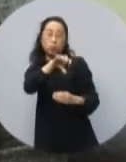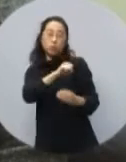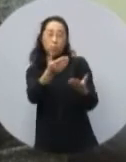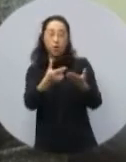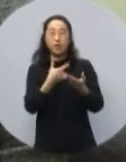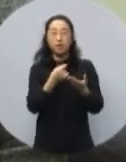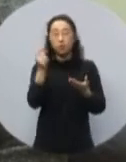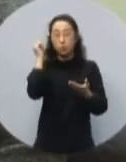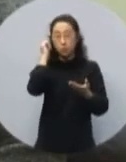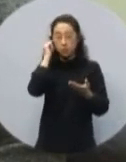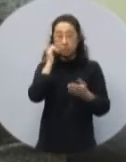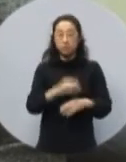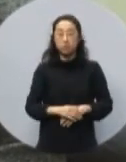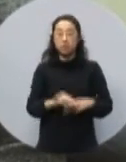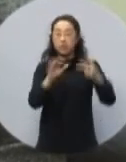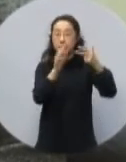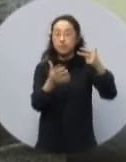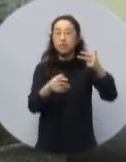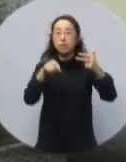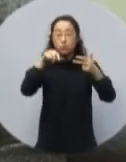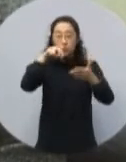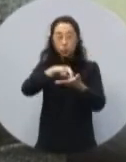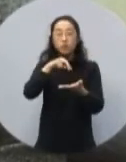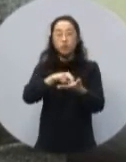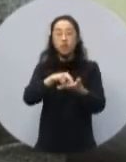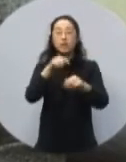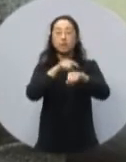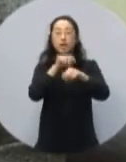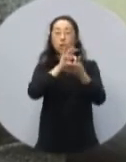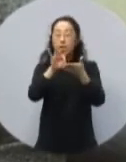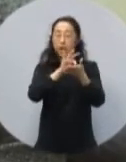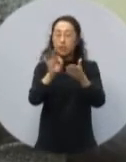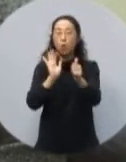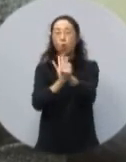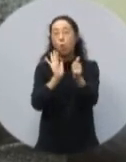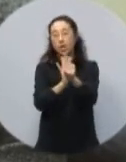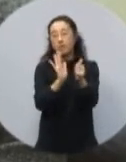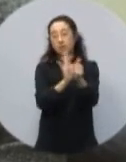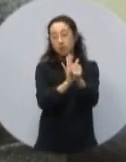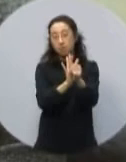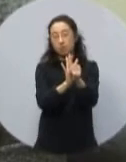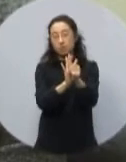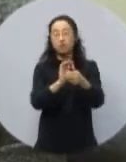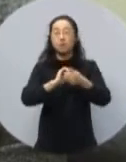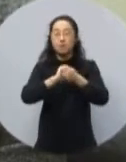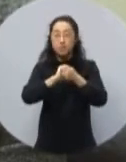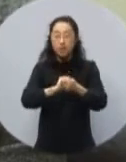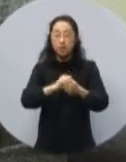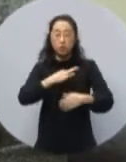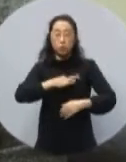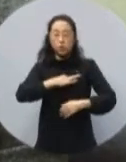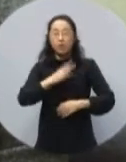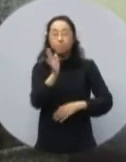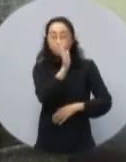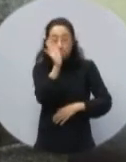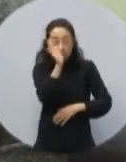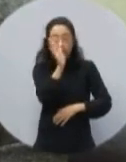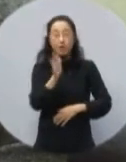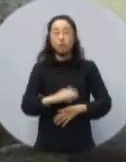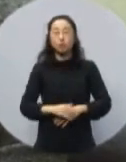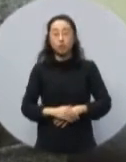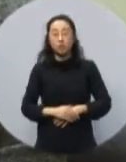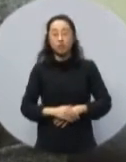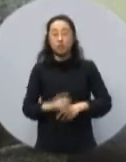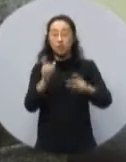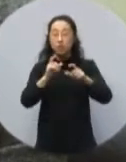ってます。それは施設としては時間かけて応援をしていますので、ぜひ不安がらずに